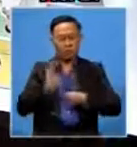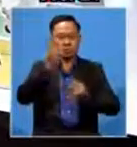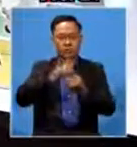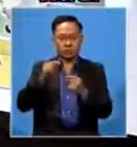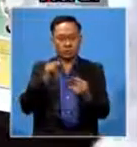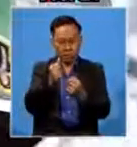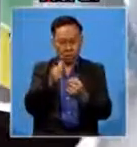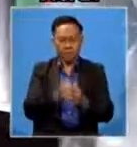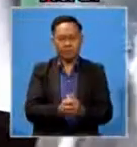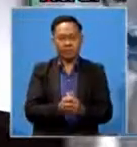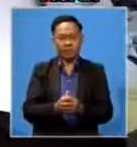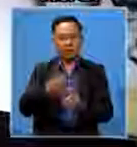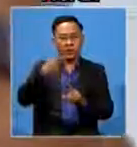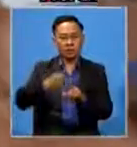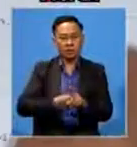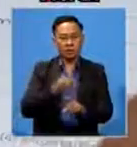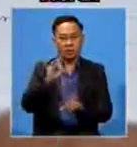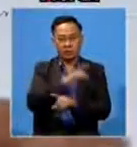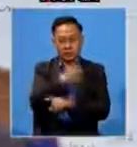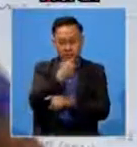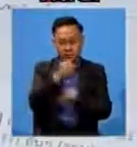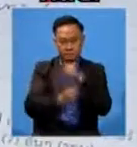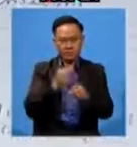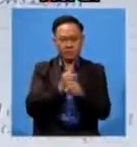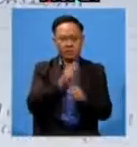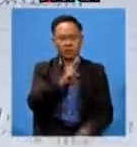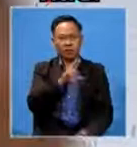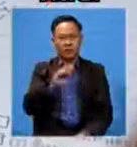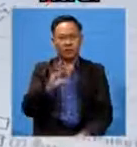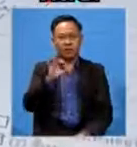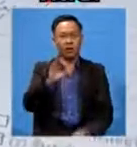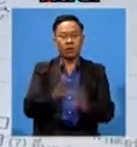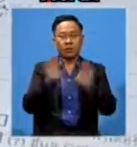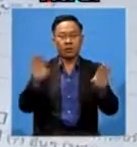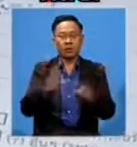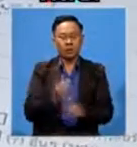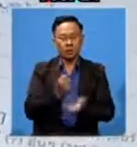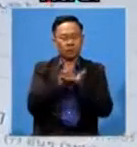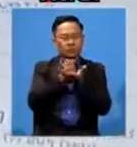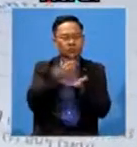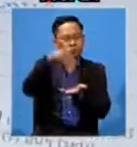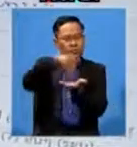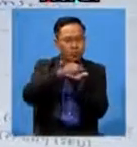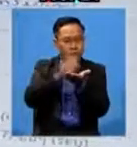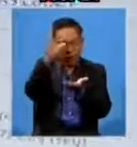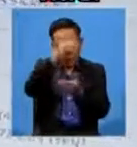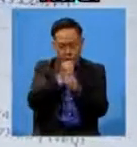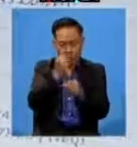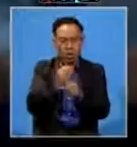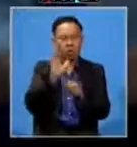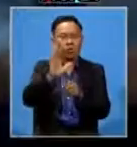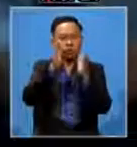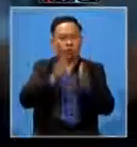และเมื่อวันที่10สิงหาคม2559ได้เปิดศูนย์บริการจัดหางานผู้สูงอายุและศูนย์ขึ้นทะเบียนหางานผู้สูง